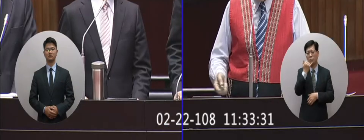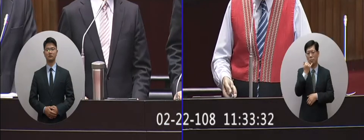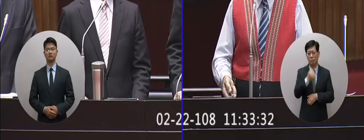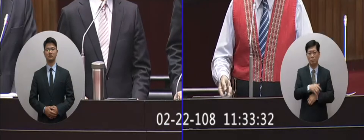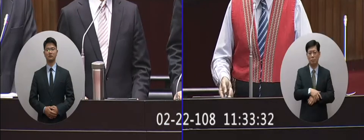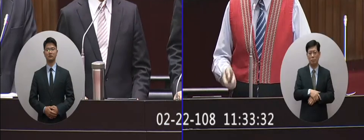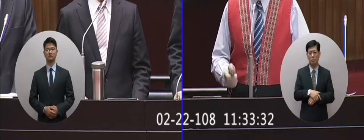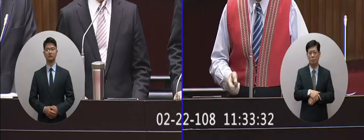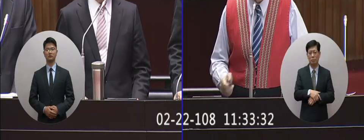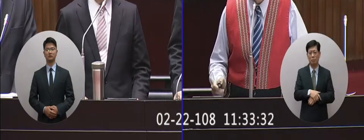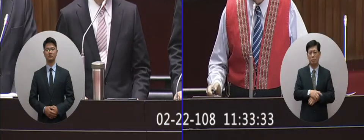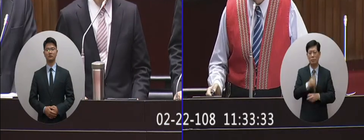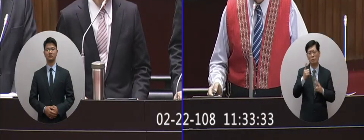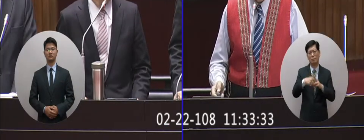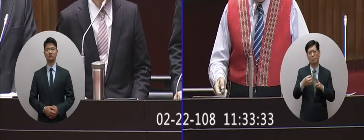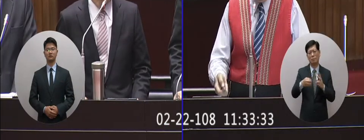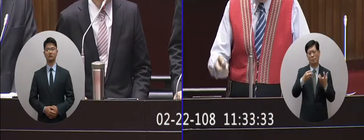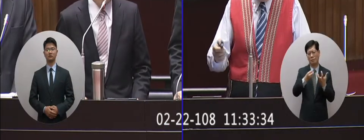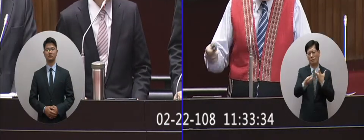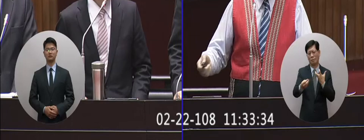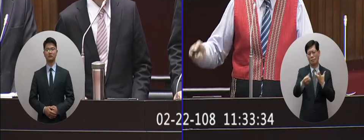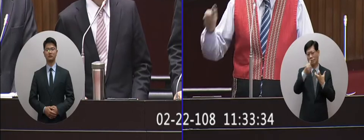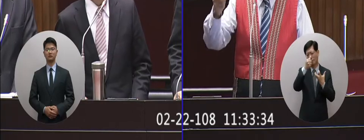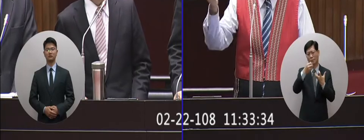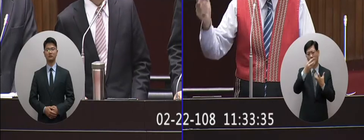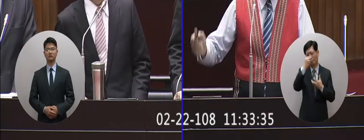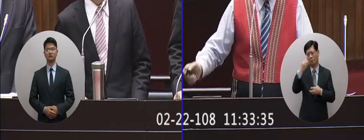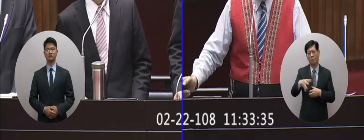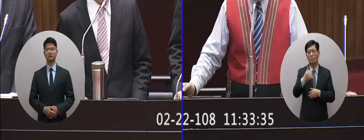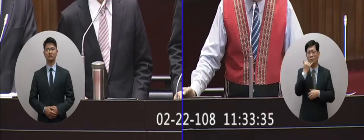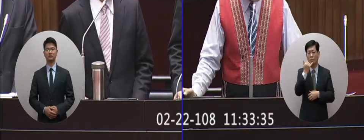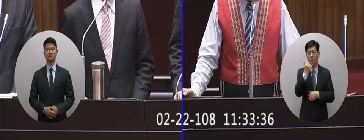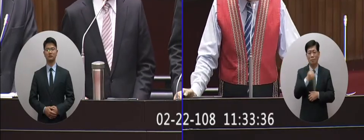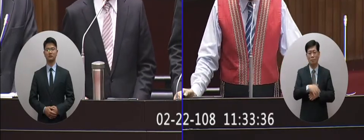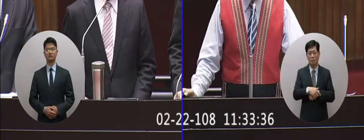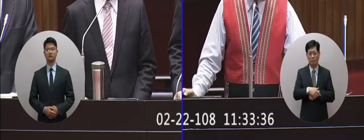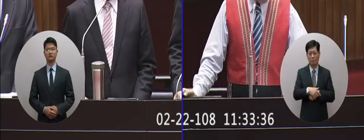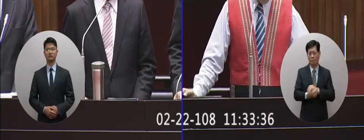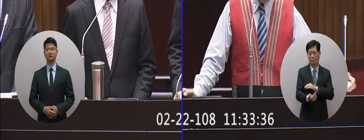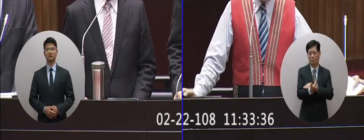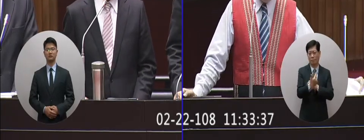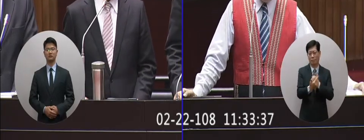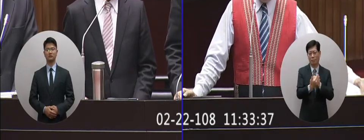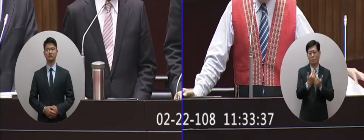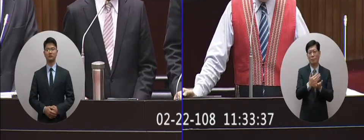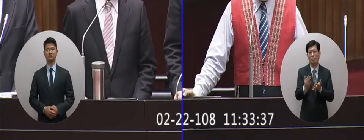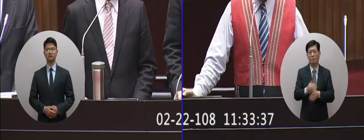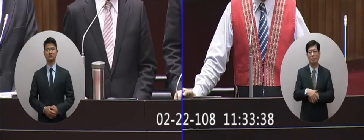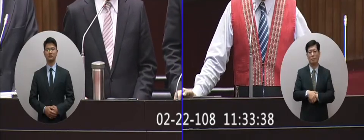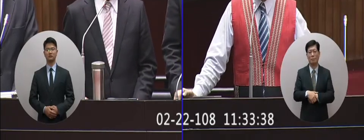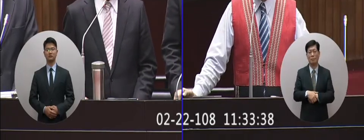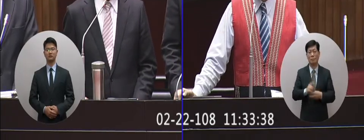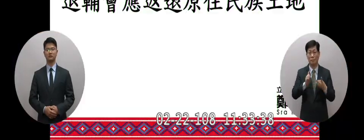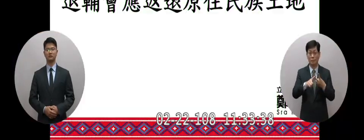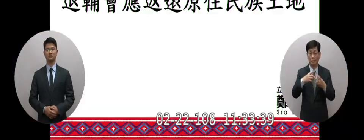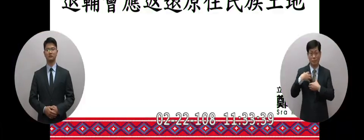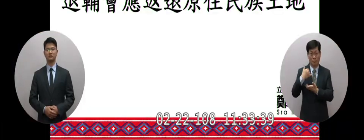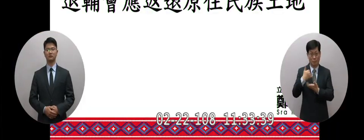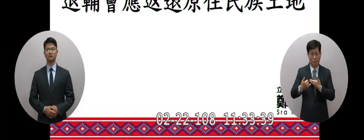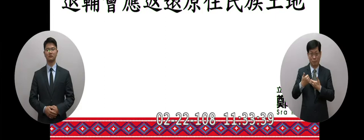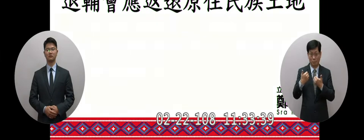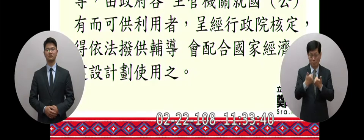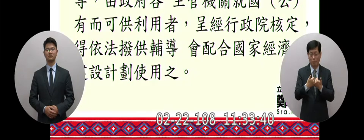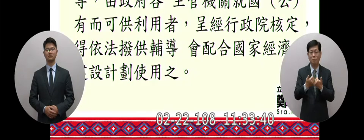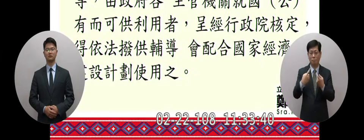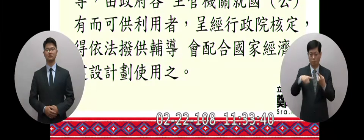啊，不过是小儿科了，啊，这个所以这个部分请尽速的来办理啊。退伍会应该